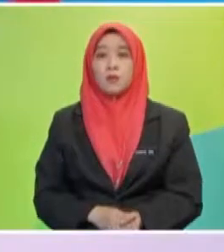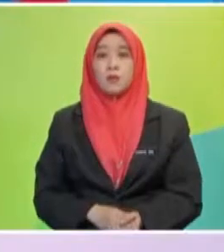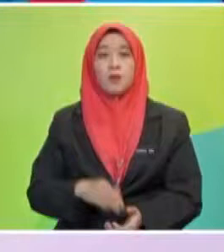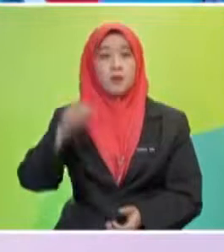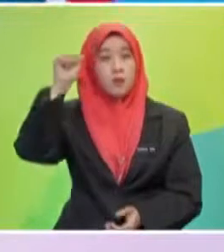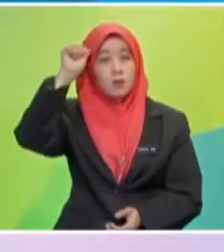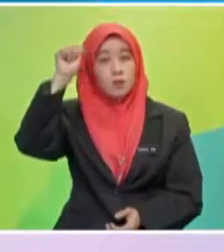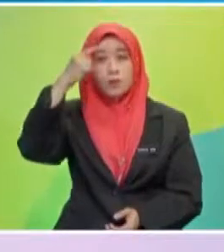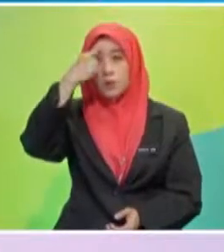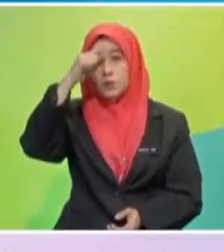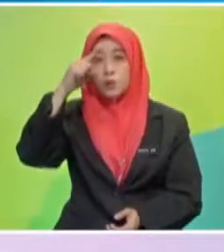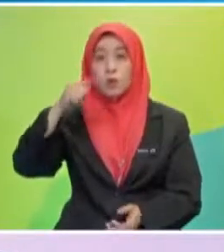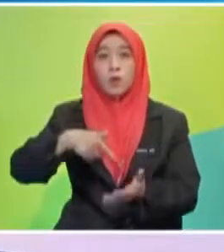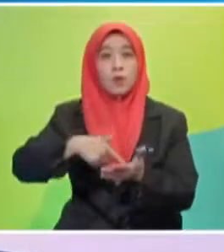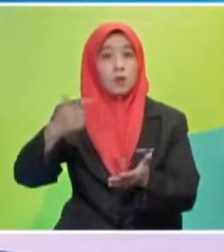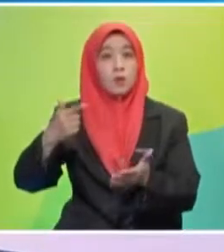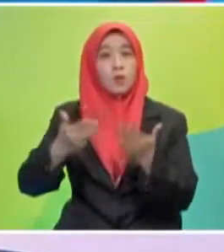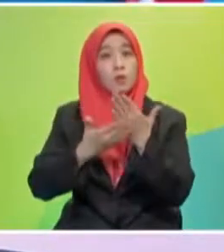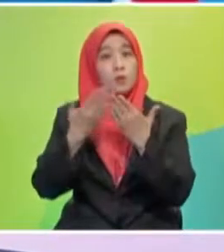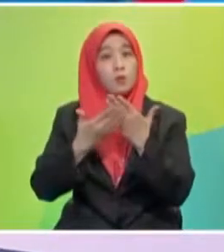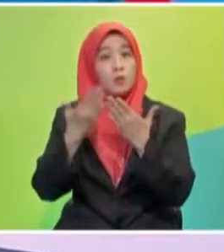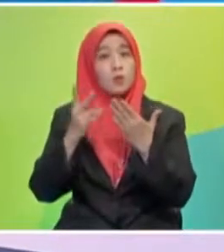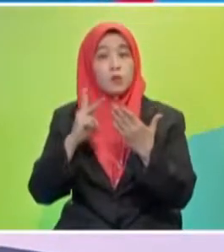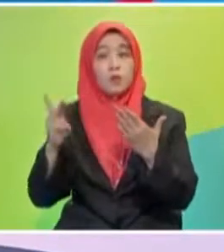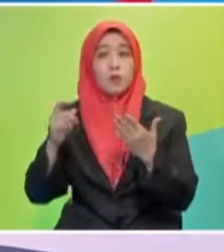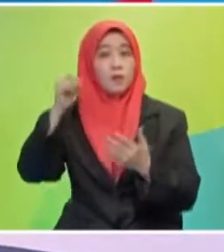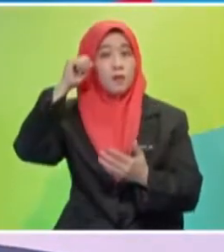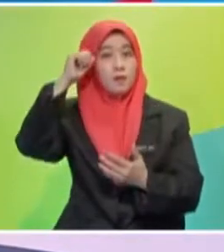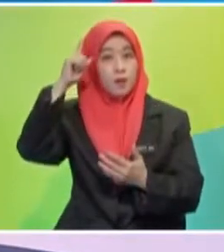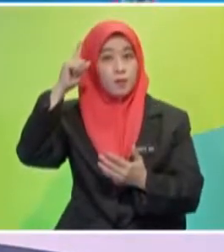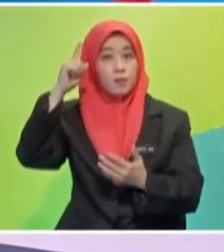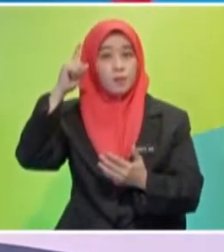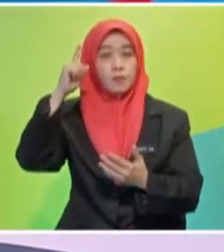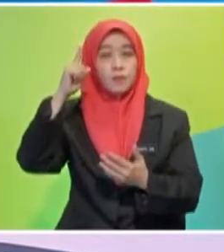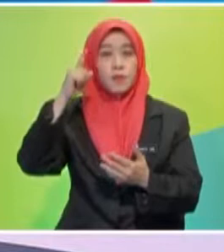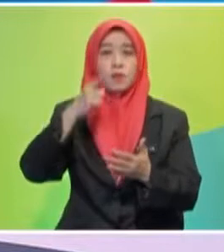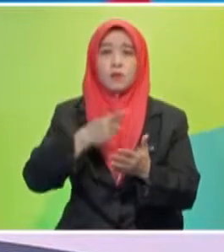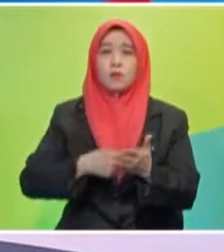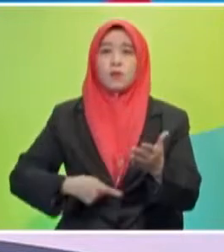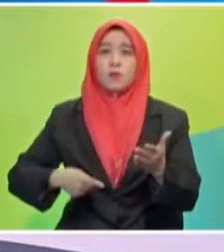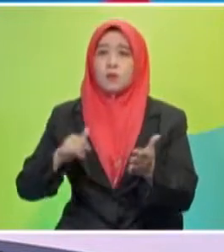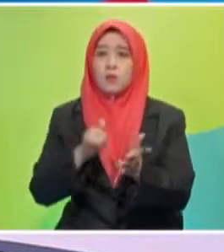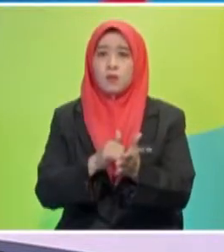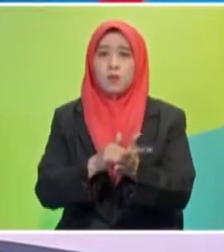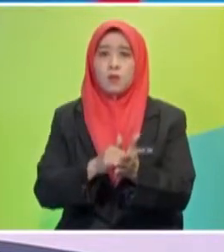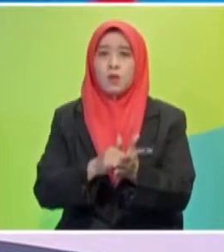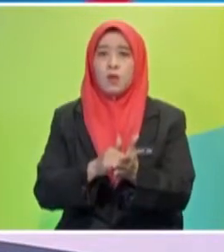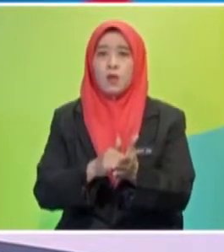jadi untuk lebih memudahkan faham Iman paham apa itu